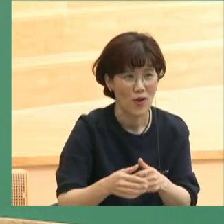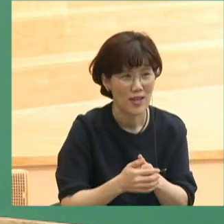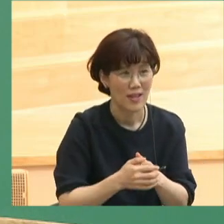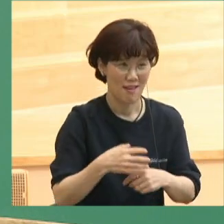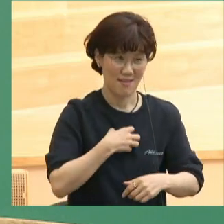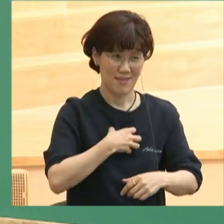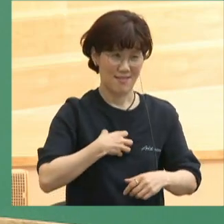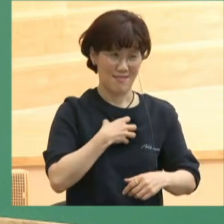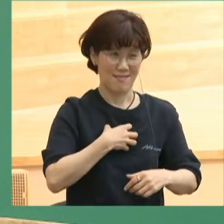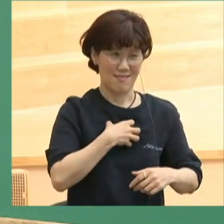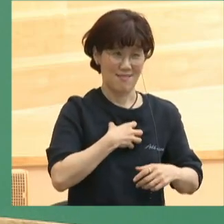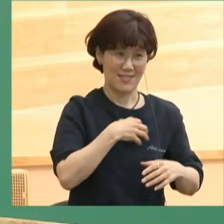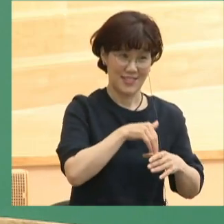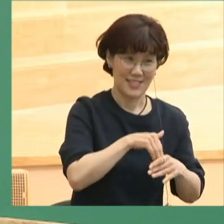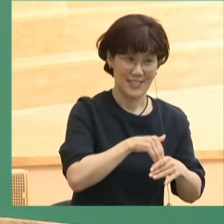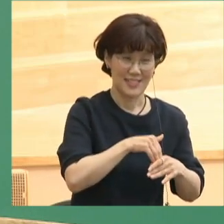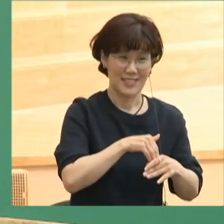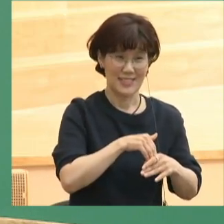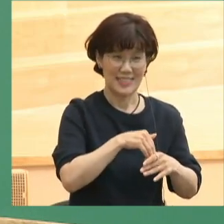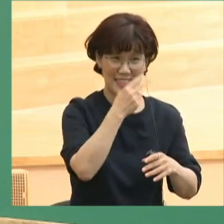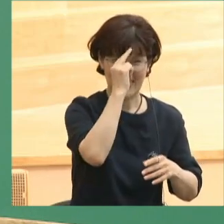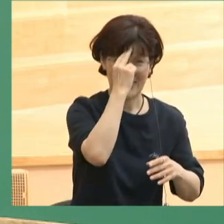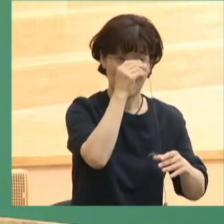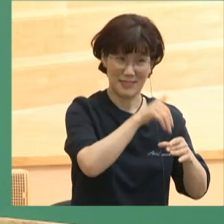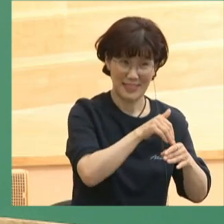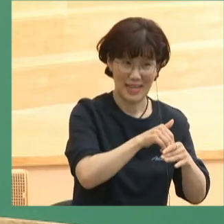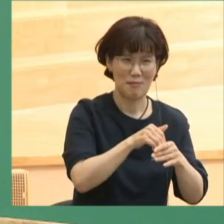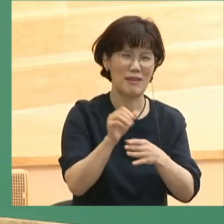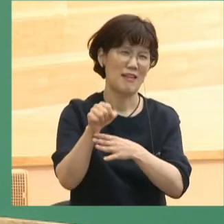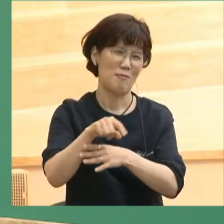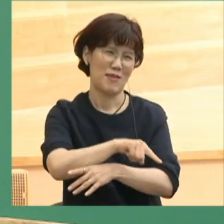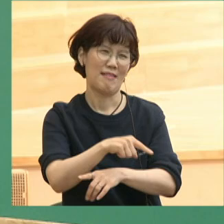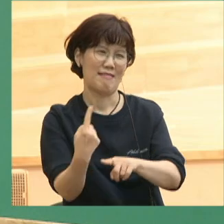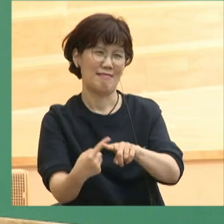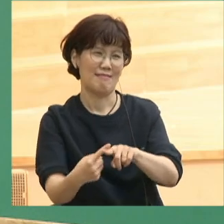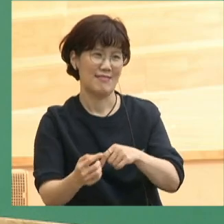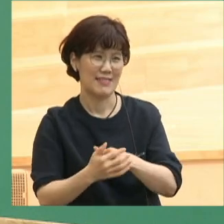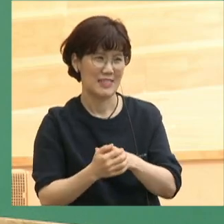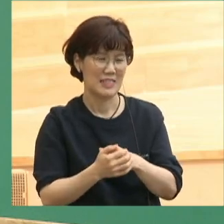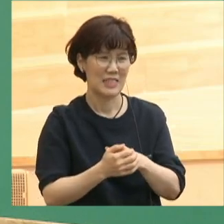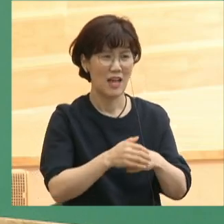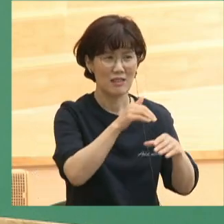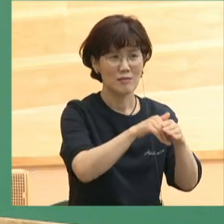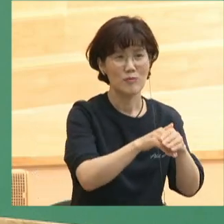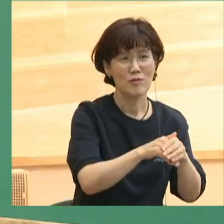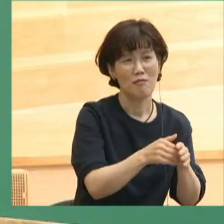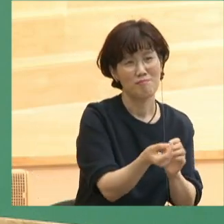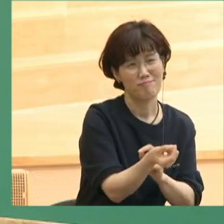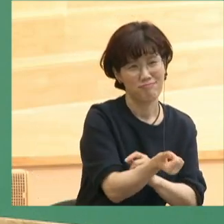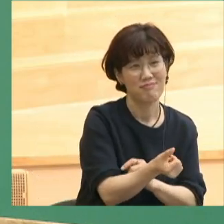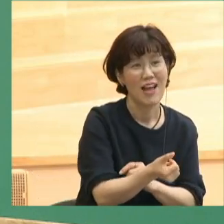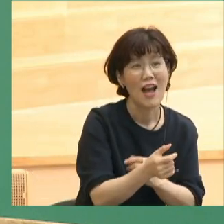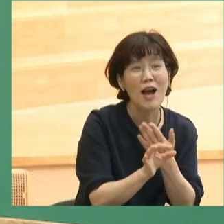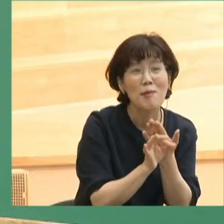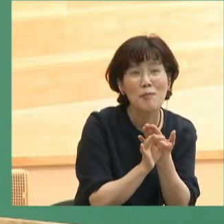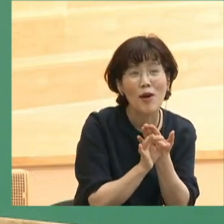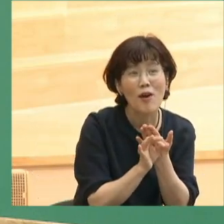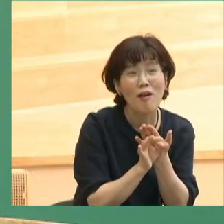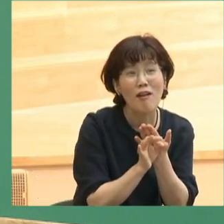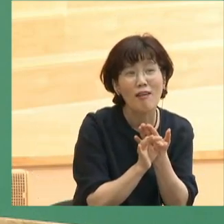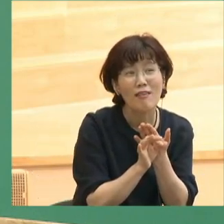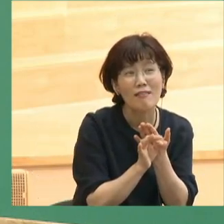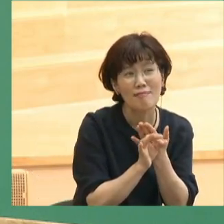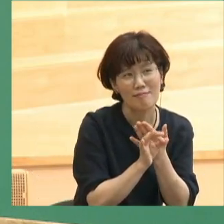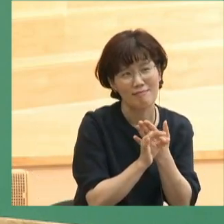걱정과 근심을 계속 심었다면 그 열매를 따게 될 거예요. 별로 심은 것이 없다면 아니면 심은 것이